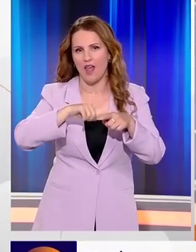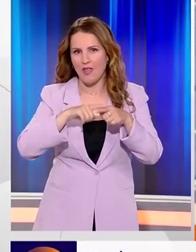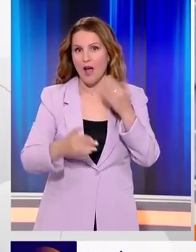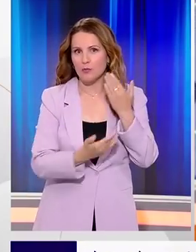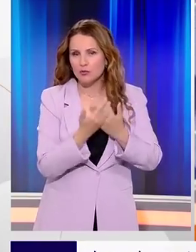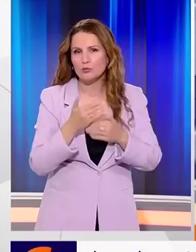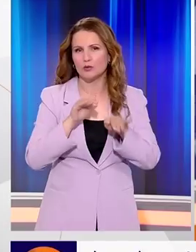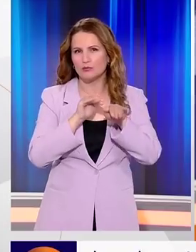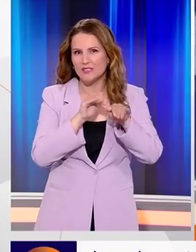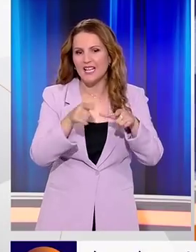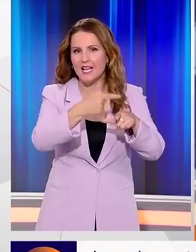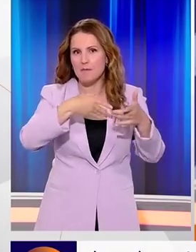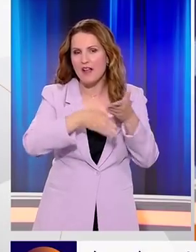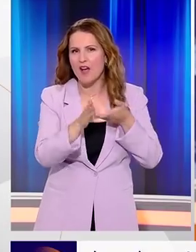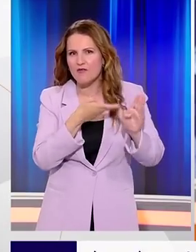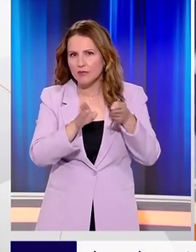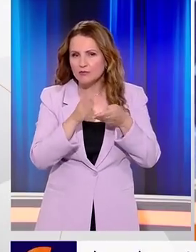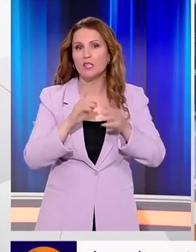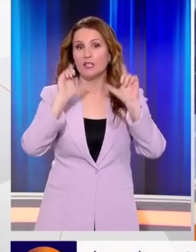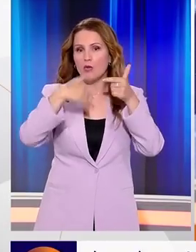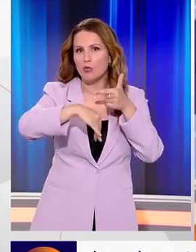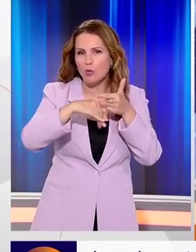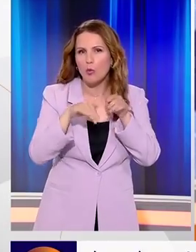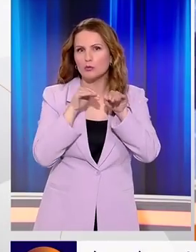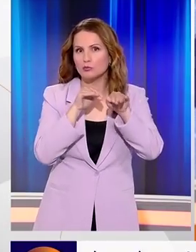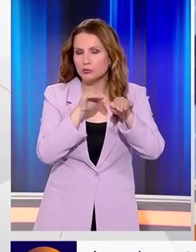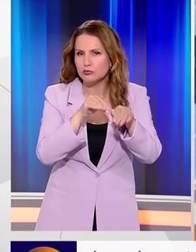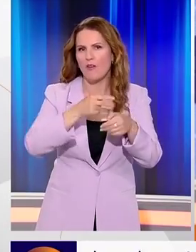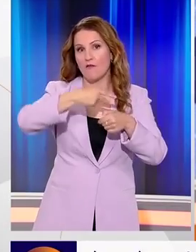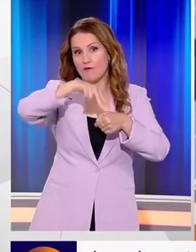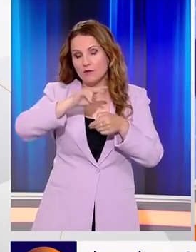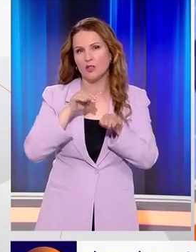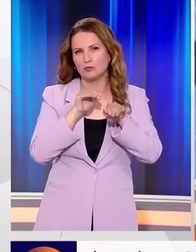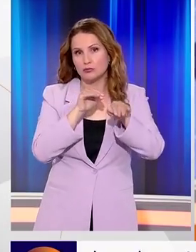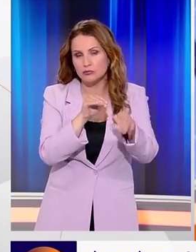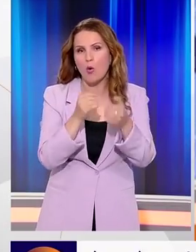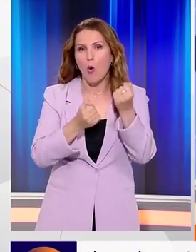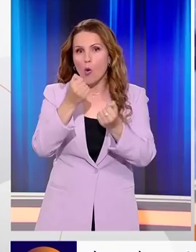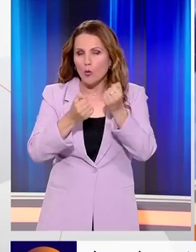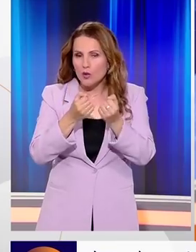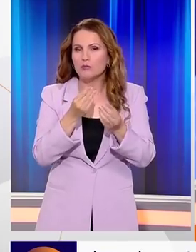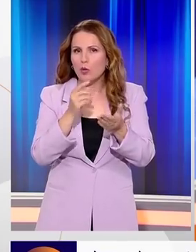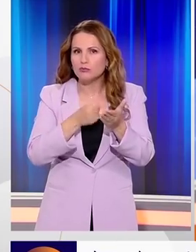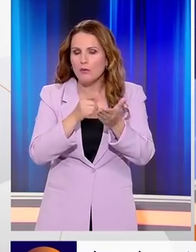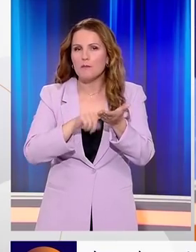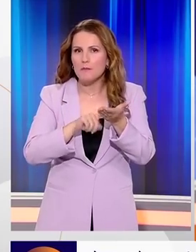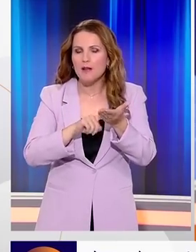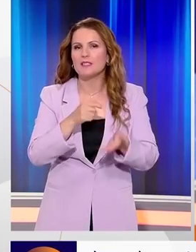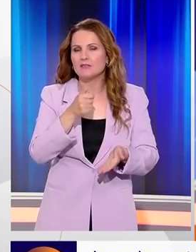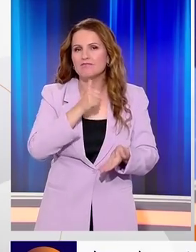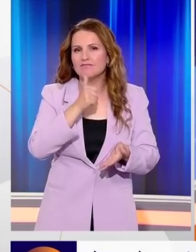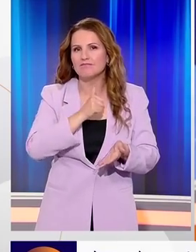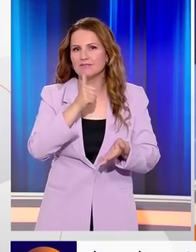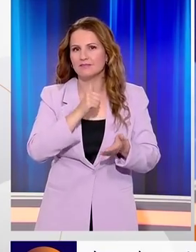Από το πρωί, κίνηση τόσο στα λιμάνια όσο και στα δύο εθνικά οδικά δίκτυα είναι ιδιαίτερα αυξημένη και οι οδηγοί σε πολλές περιπτώσεις πρέπει να οπλίζονται με